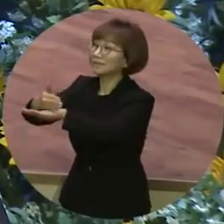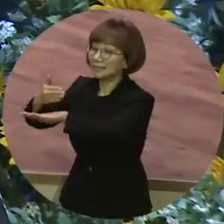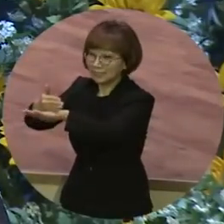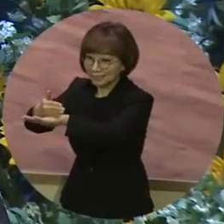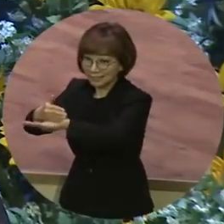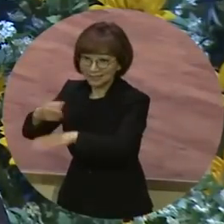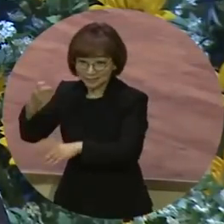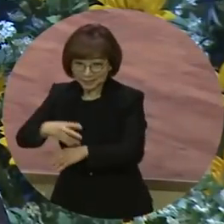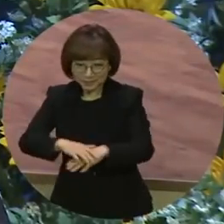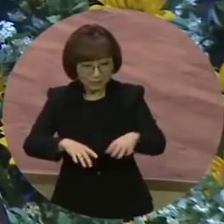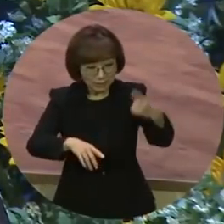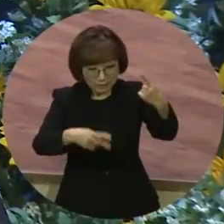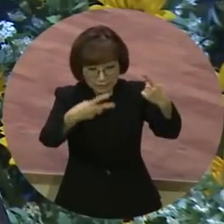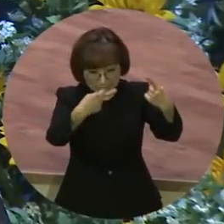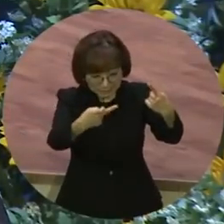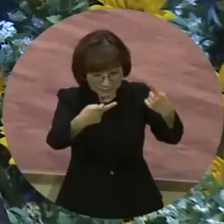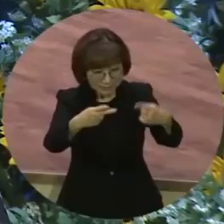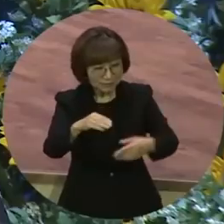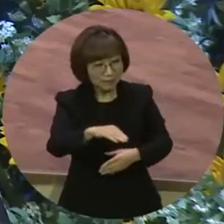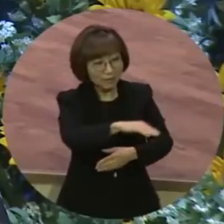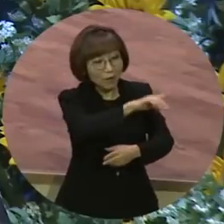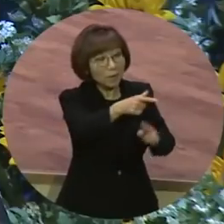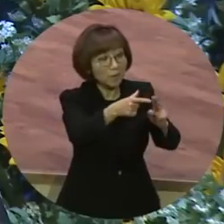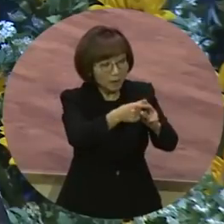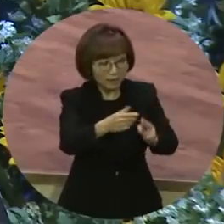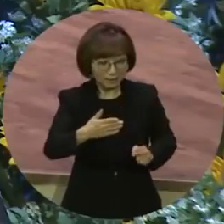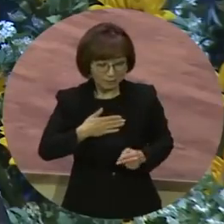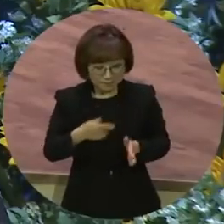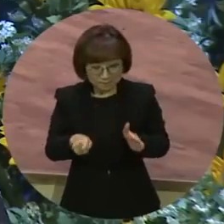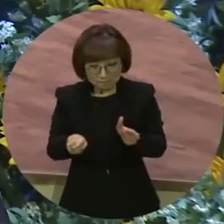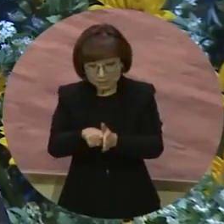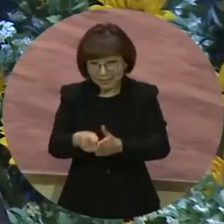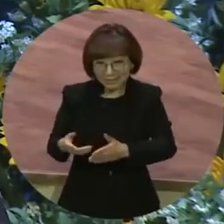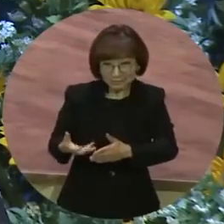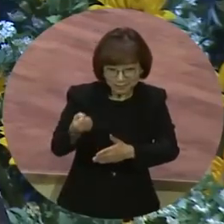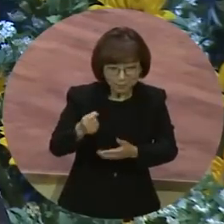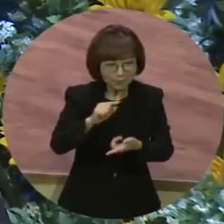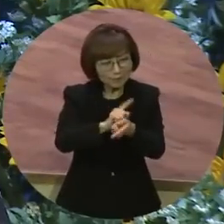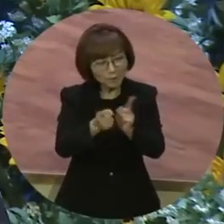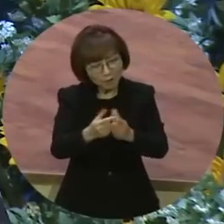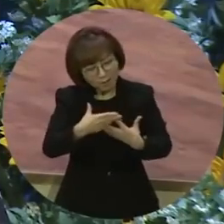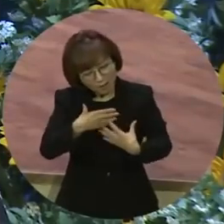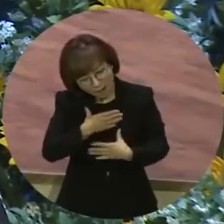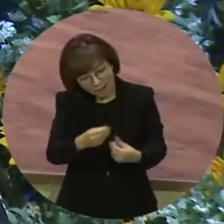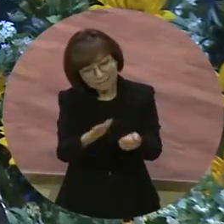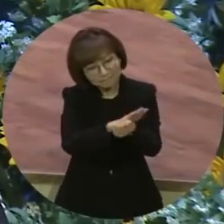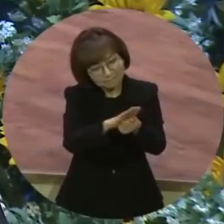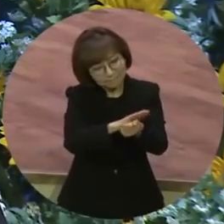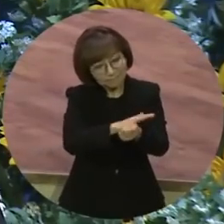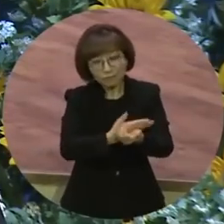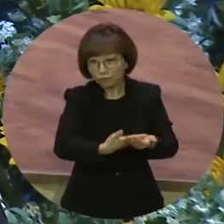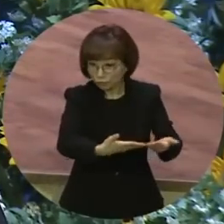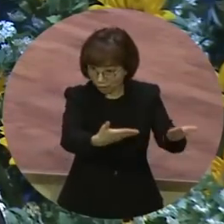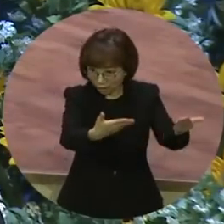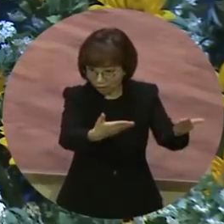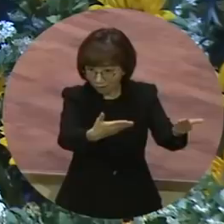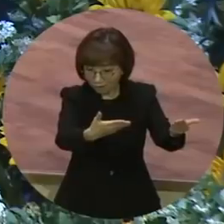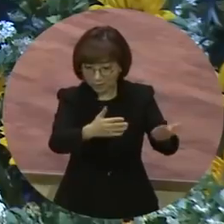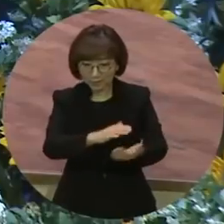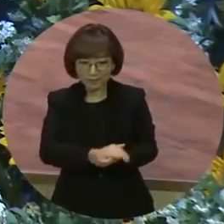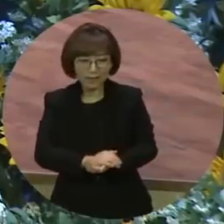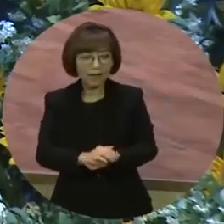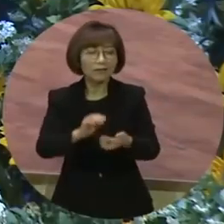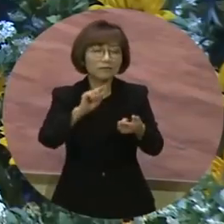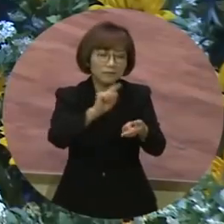보면 너희와 나의 믿음으로 말미암아 피차 아니함을 얻으려 합니다라고 밝히고 있습니다.